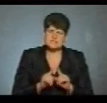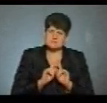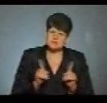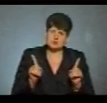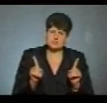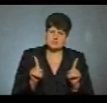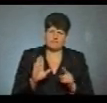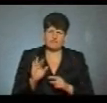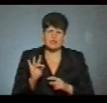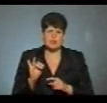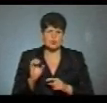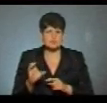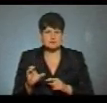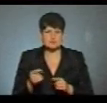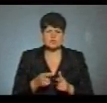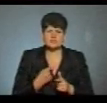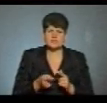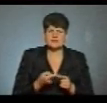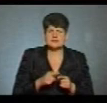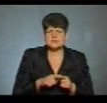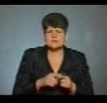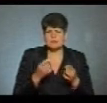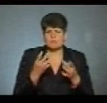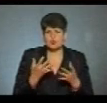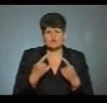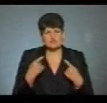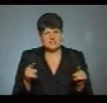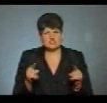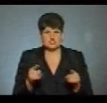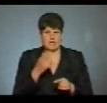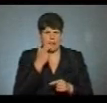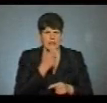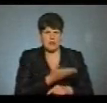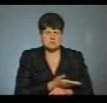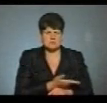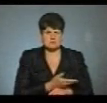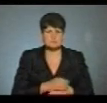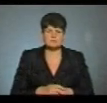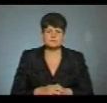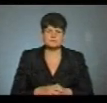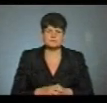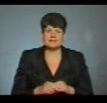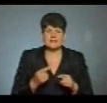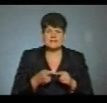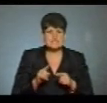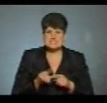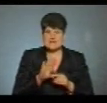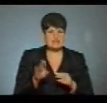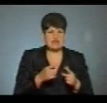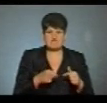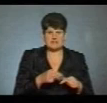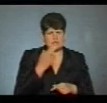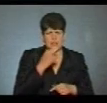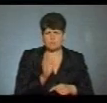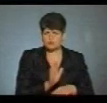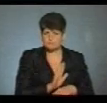специфічний вірус, чи це просто вид грипу інший? Ну, це не вид грипу.